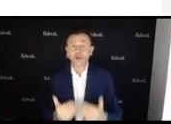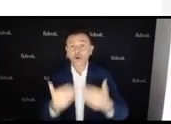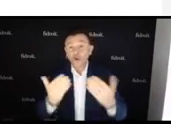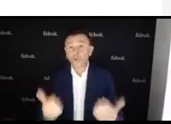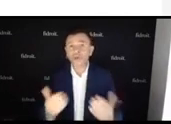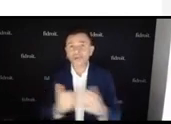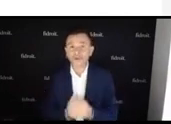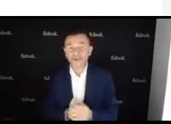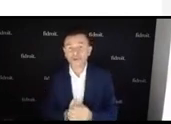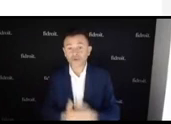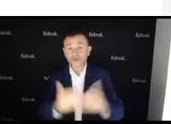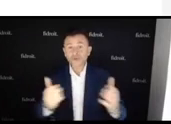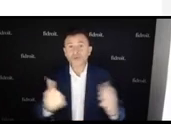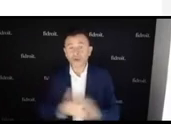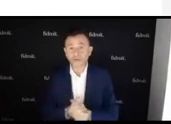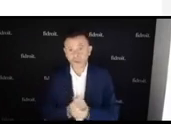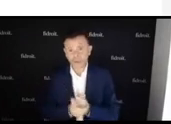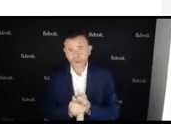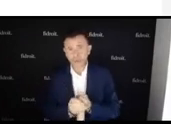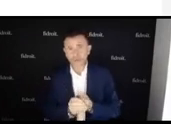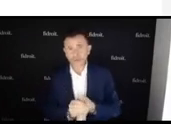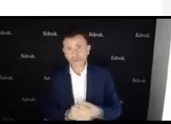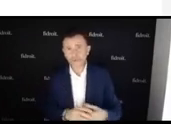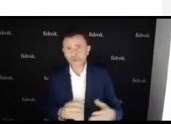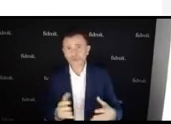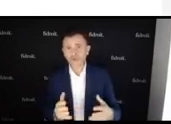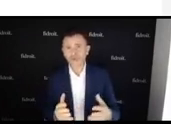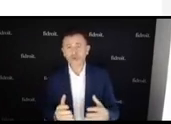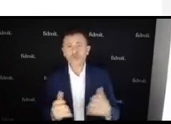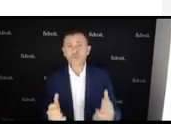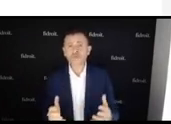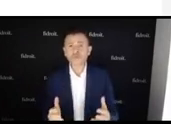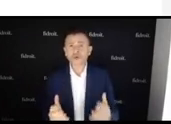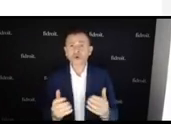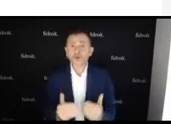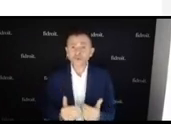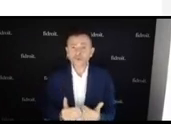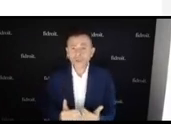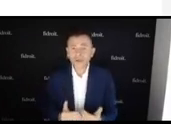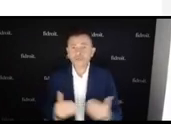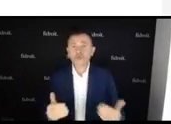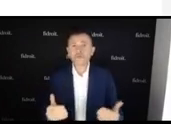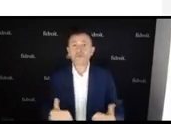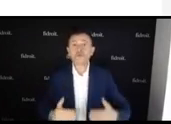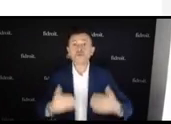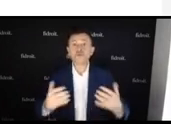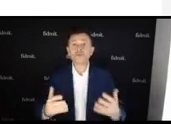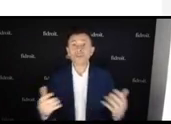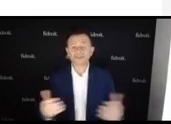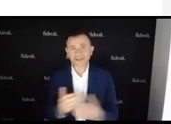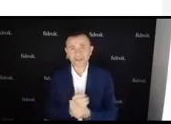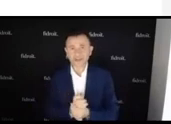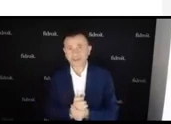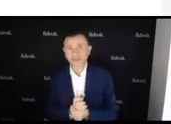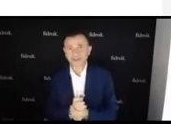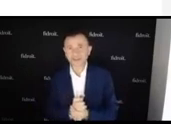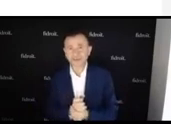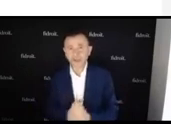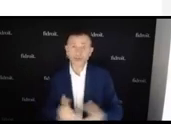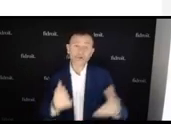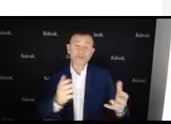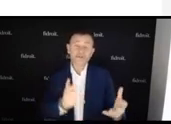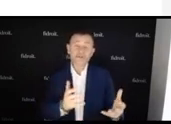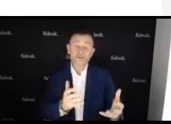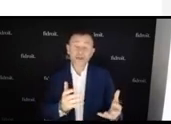PER comparativement à l'assurance vie. On le voit avec notre exemple, puisque nous pouvons obtenir un flux de revenus de 9 687